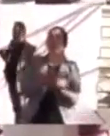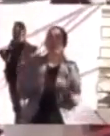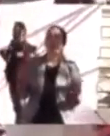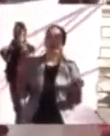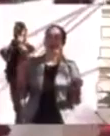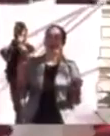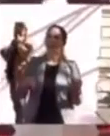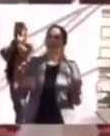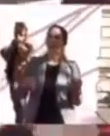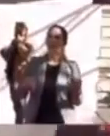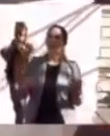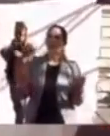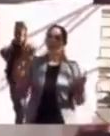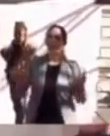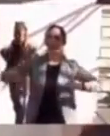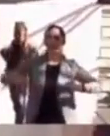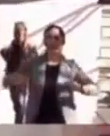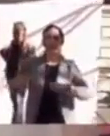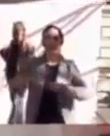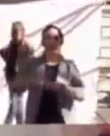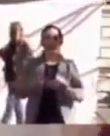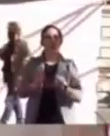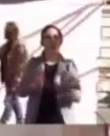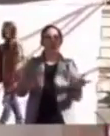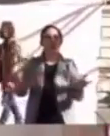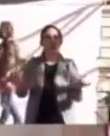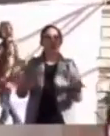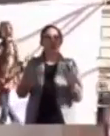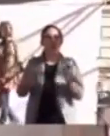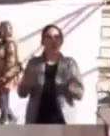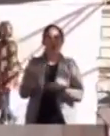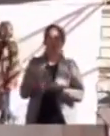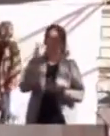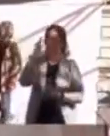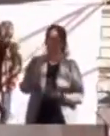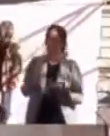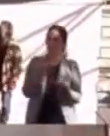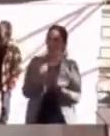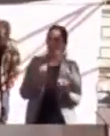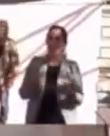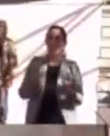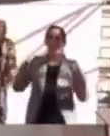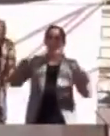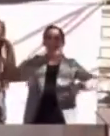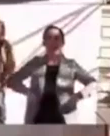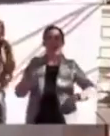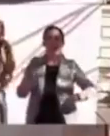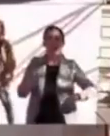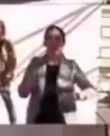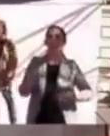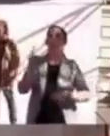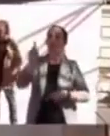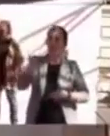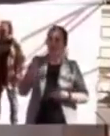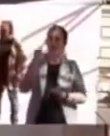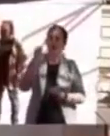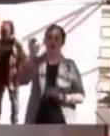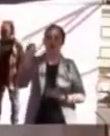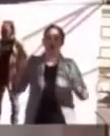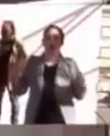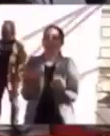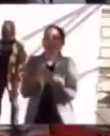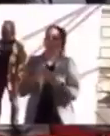la sfida che il comune virus ci ha lanciato non per adesso ma per molti anni ancora un abbraccio a tutti voi grazie